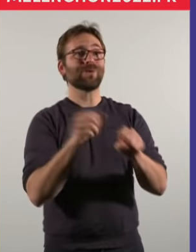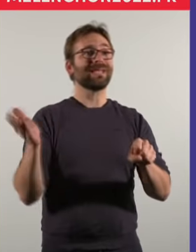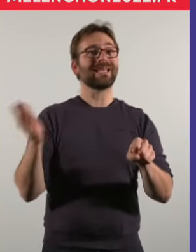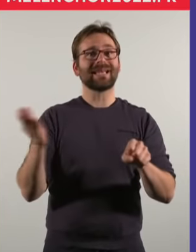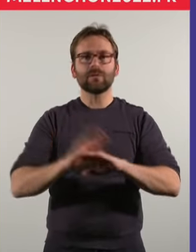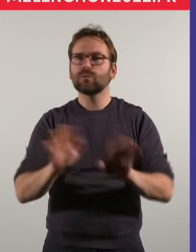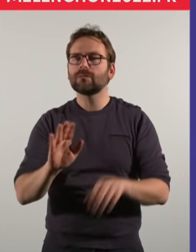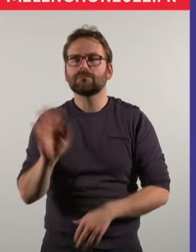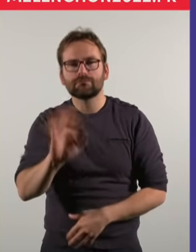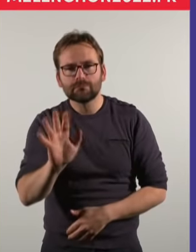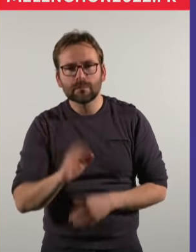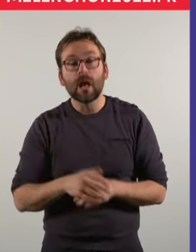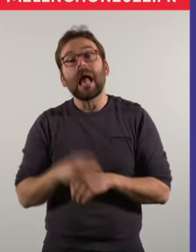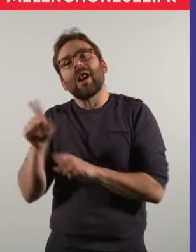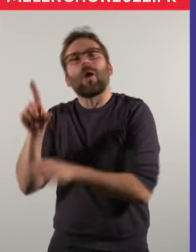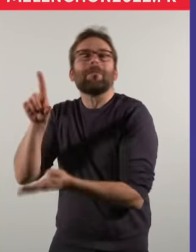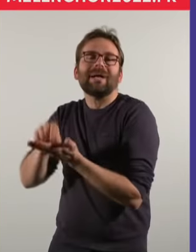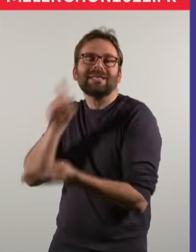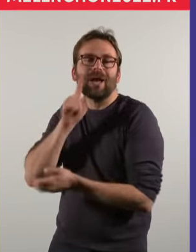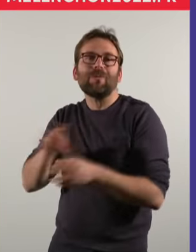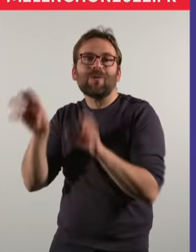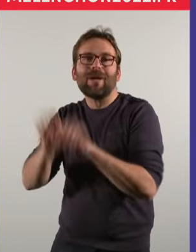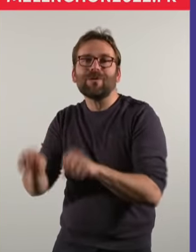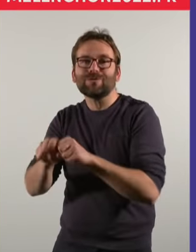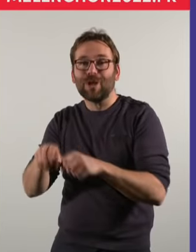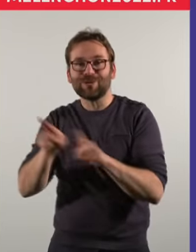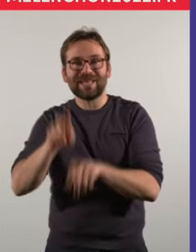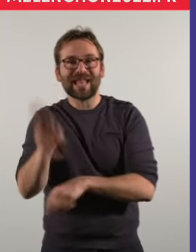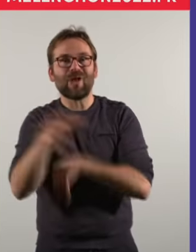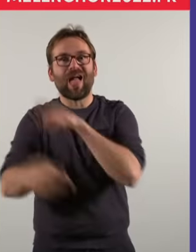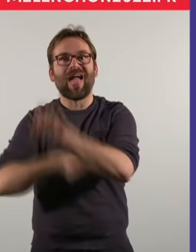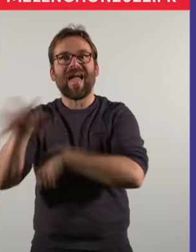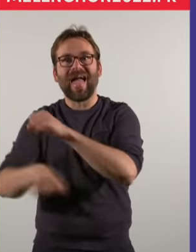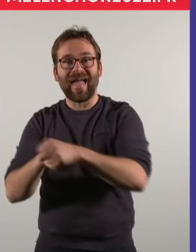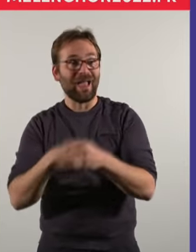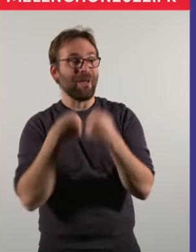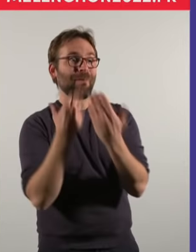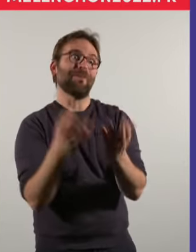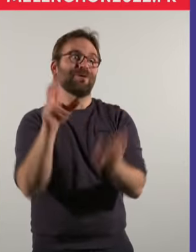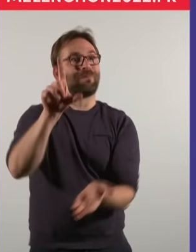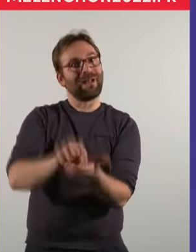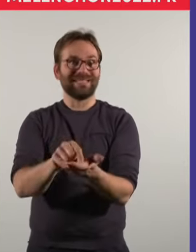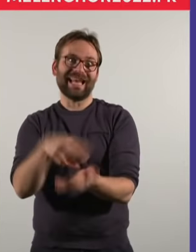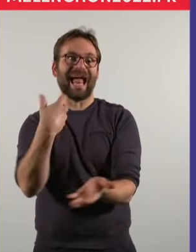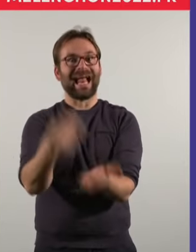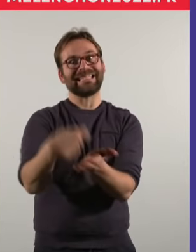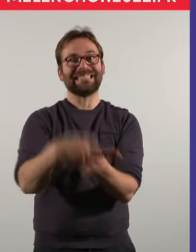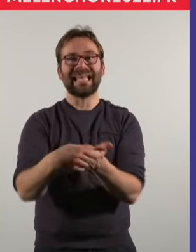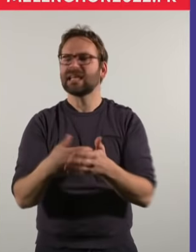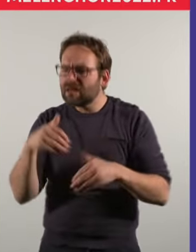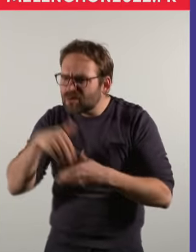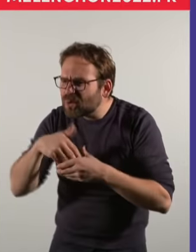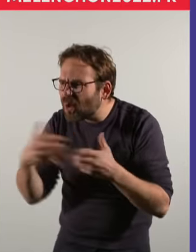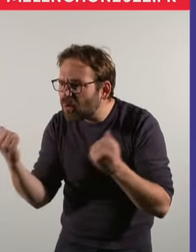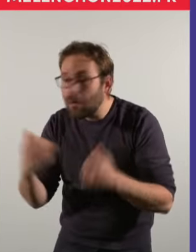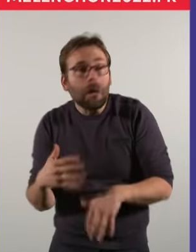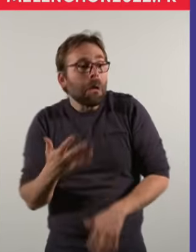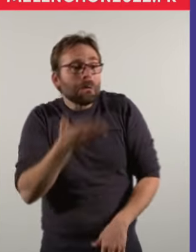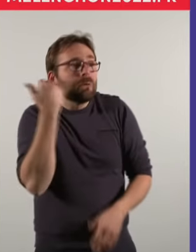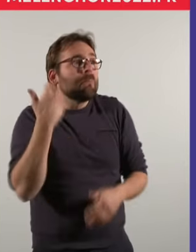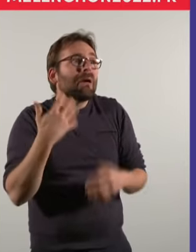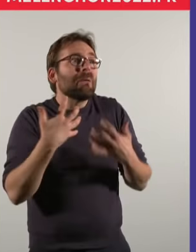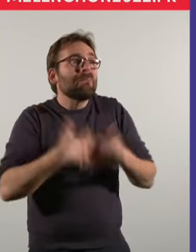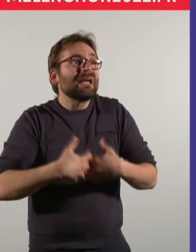surexploité les travailleurs et massacré la nature, sans rien réparer. Je vous le propose à pas cher, alors achetez-le. Qu'est-ce que c'est? On ne sait pas, une machine à se gratter le